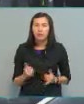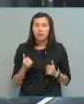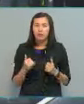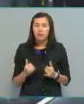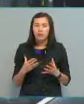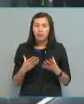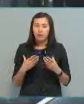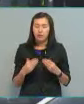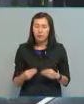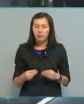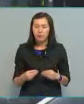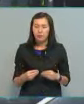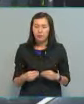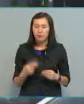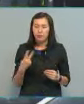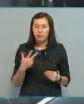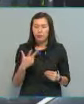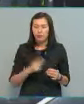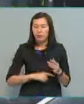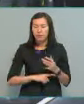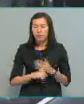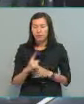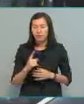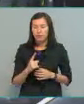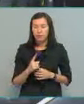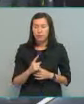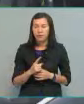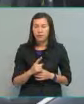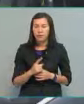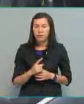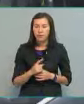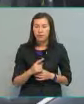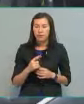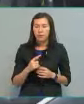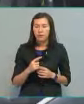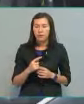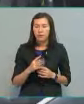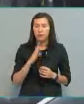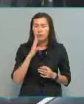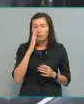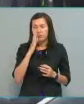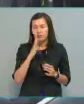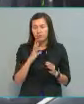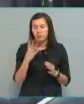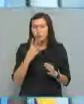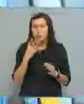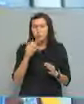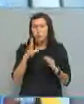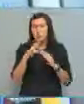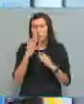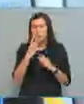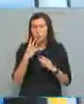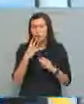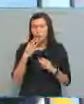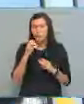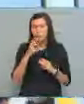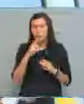таңда 23-ден бастап отстойный график болмайды. Азанда 4 сағат, кешке 4 сағат